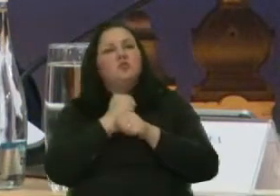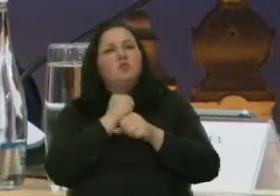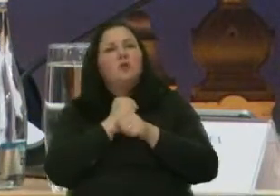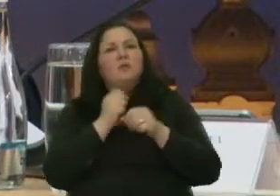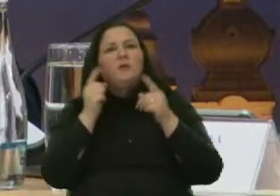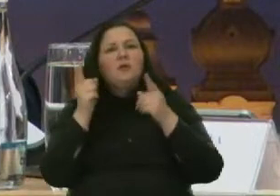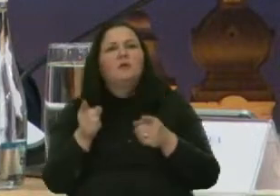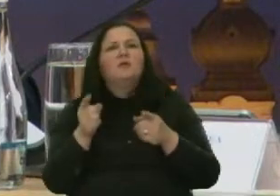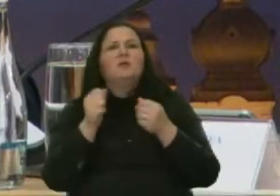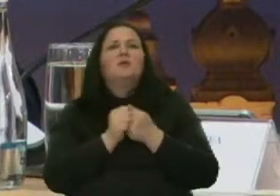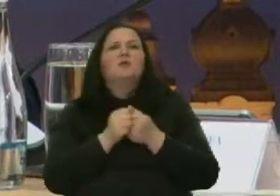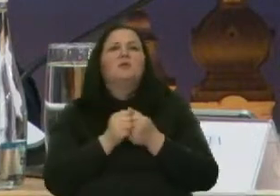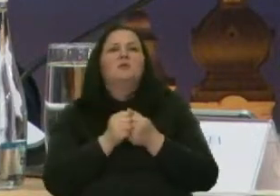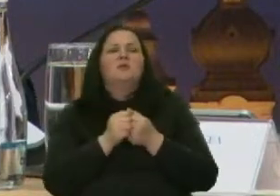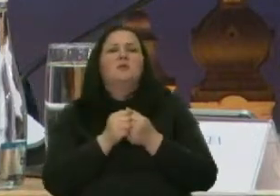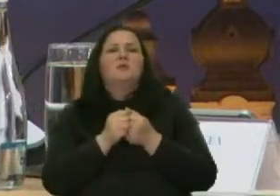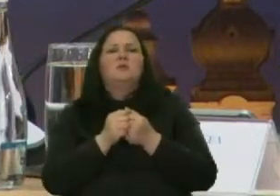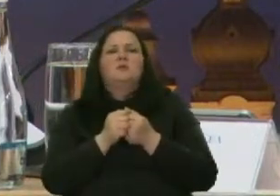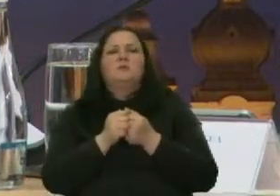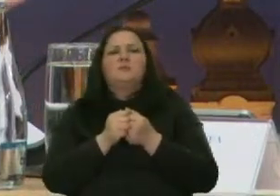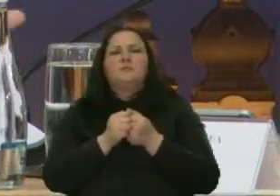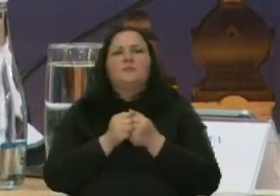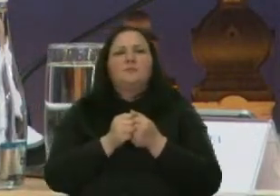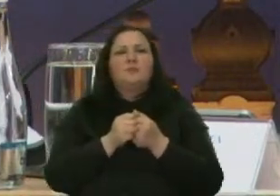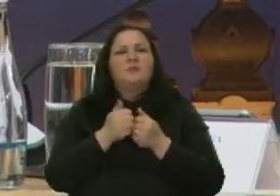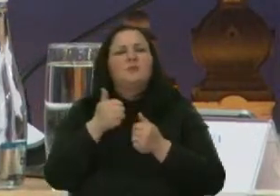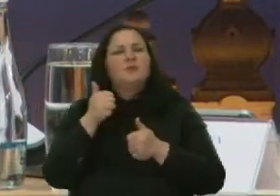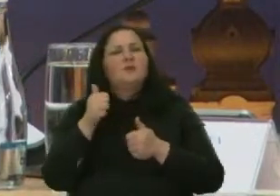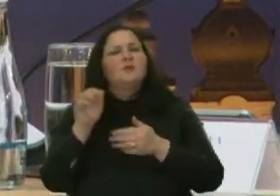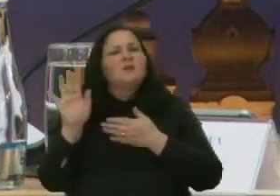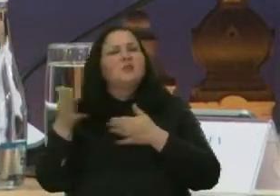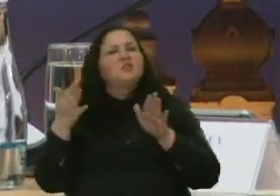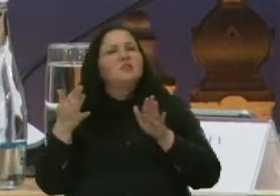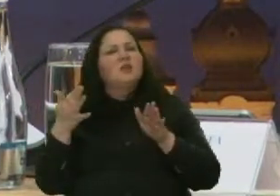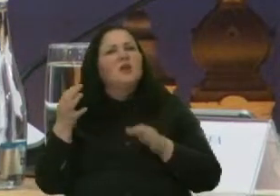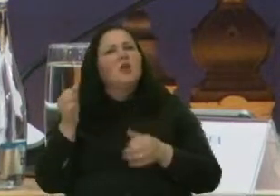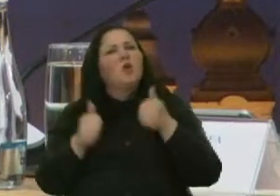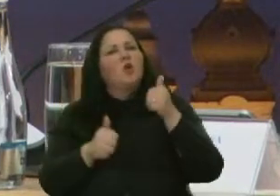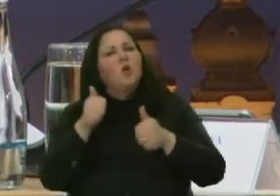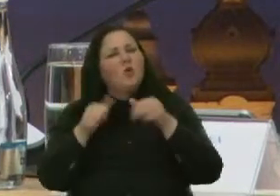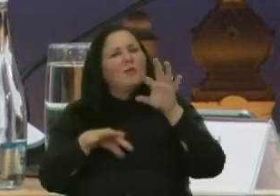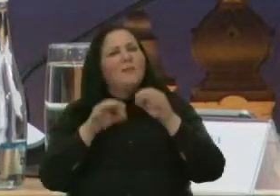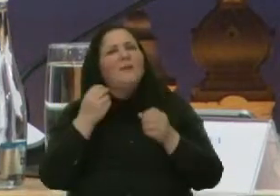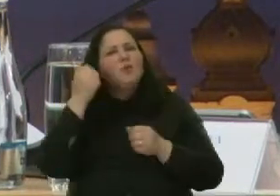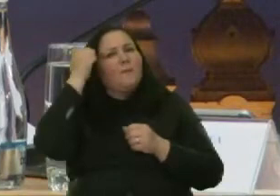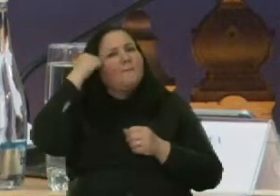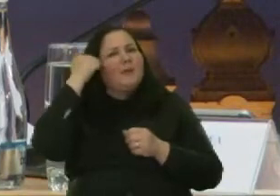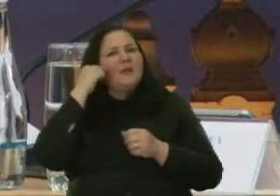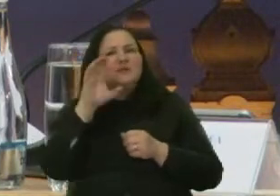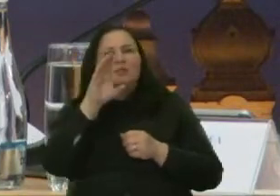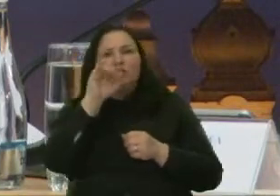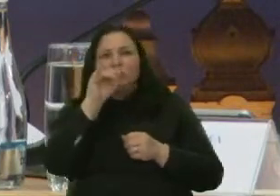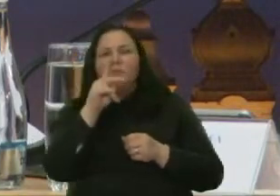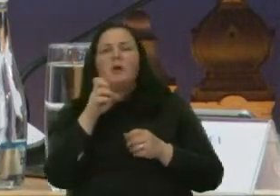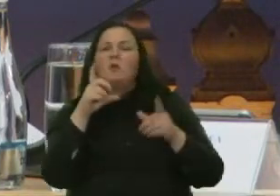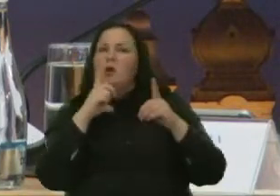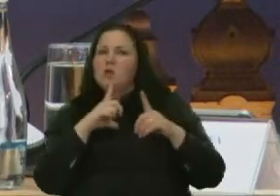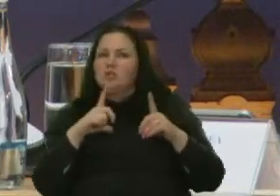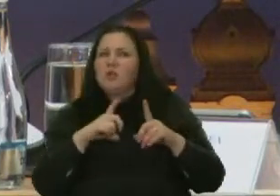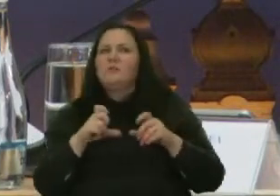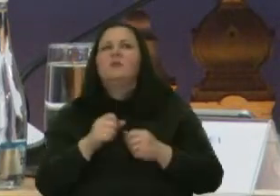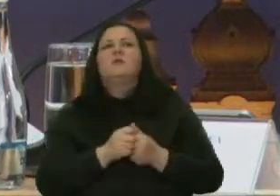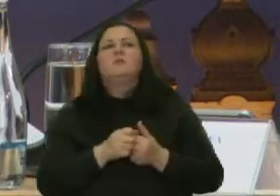el ă inițiere de concurs de soluții pentru Piața ciparu o să i vină rândul și la acest